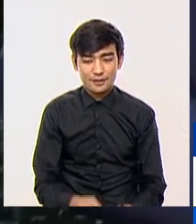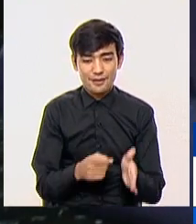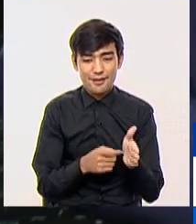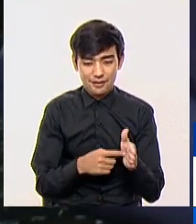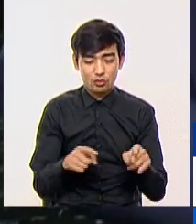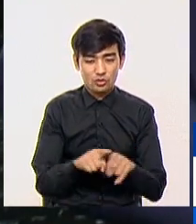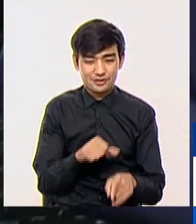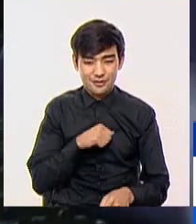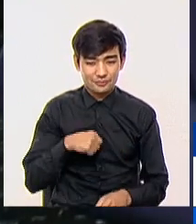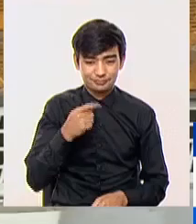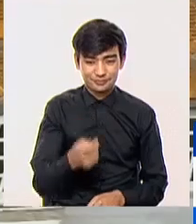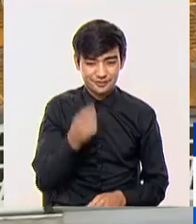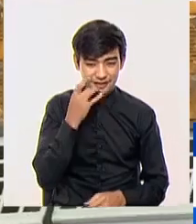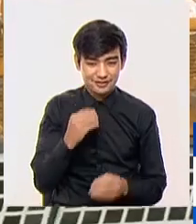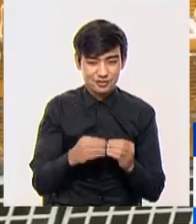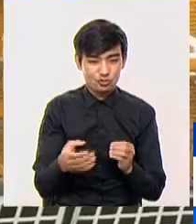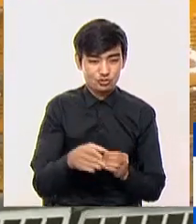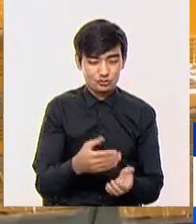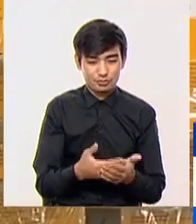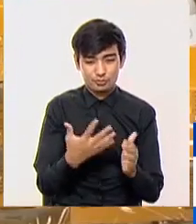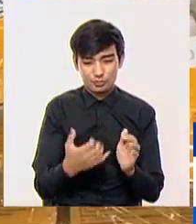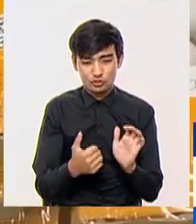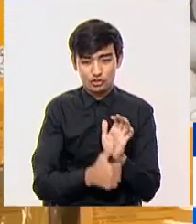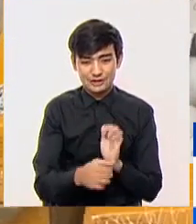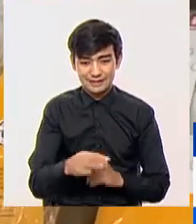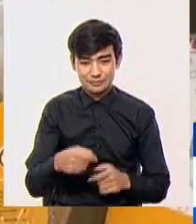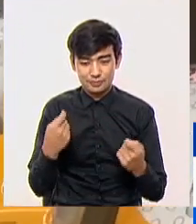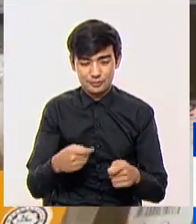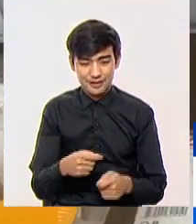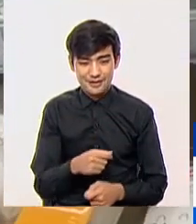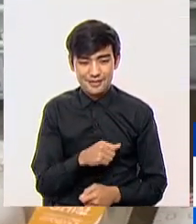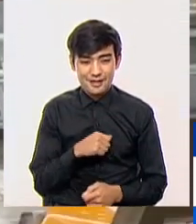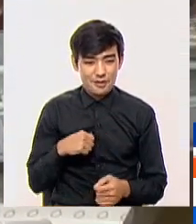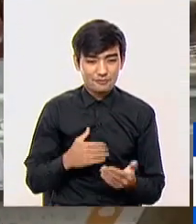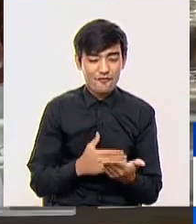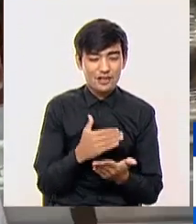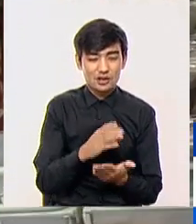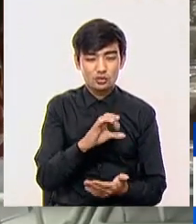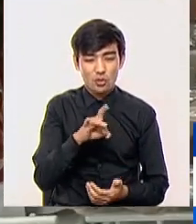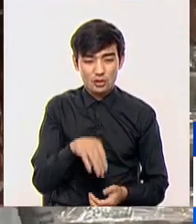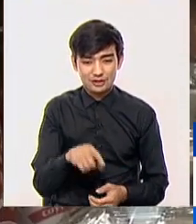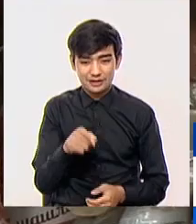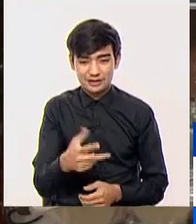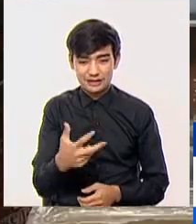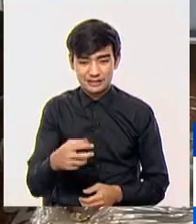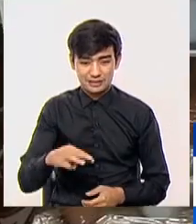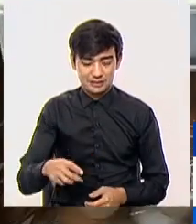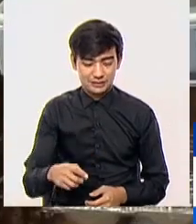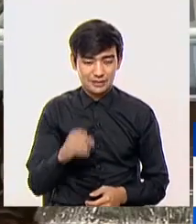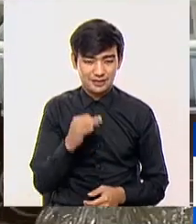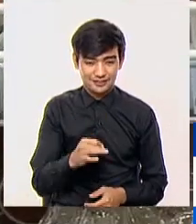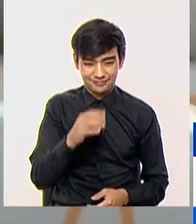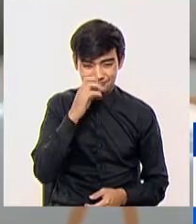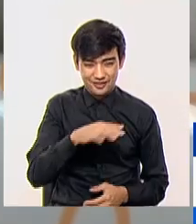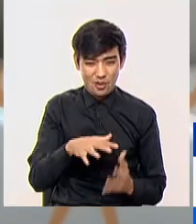Қарағандыда да ең арзан жұмыртқаның 10 данасы 506 теңгеден сатылып жатыр. Ал жоғарғы сұрыптағылар тіпті 1300 теңгеге дейін тұрады. Дегенмен елдің